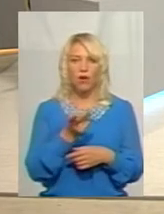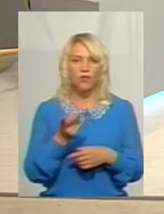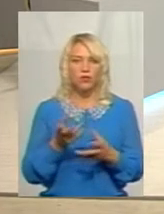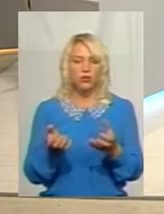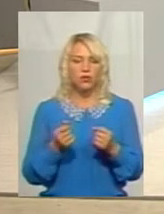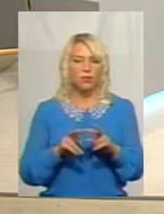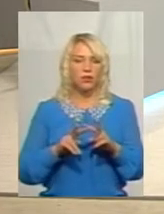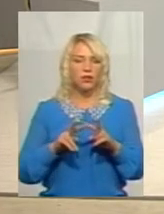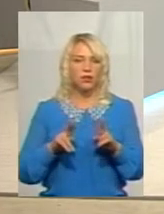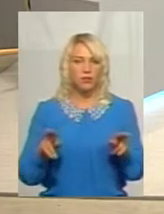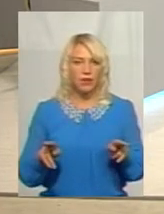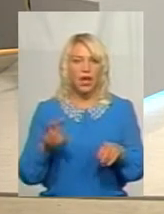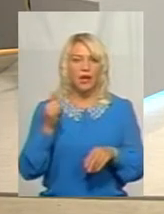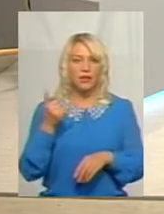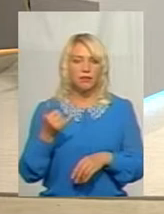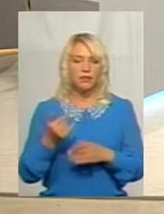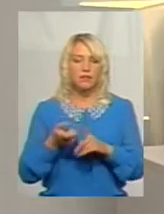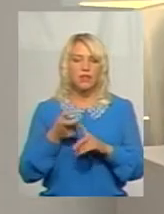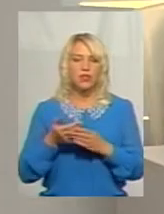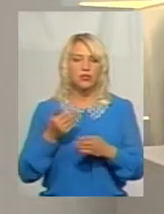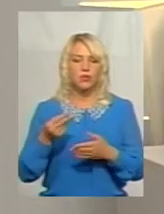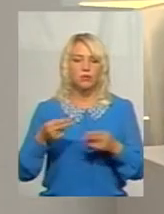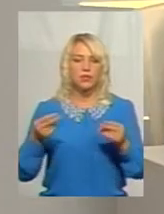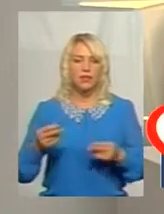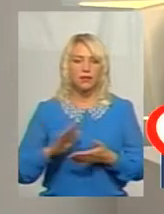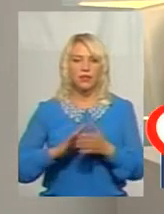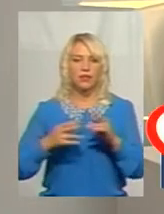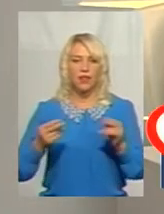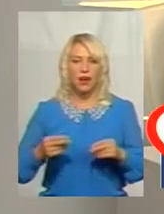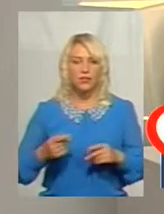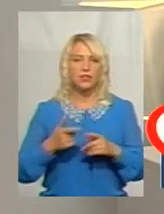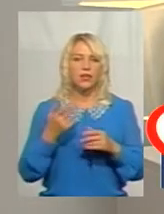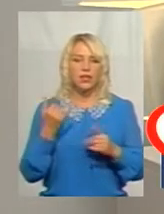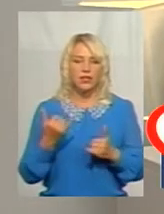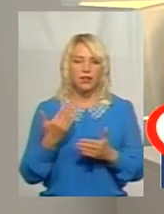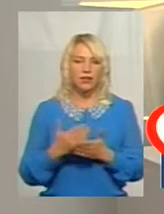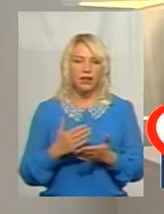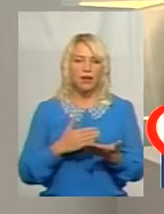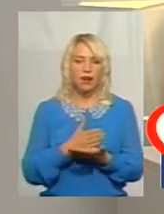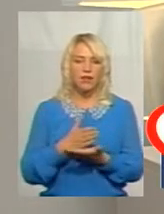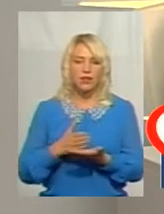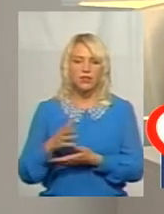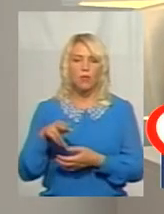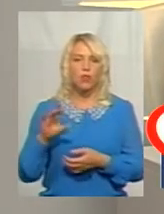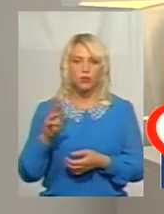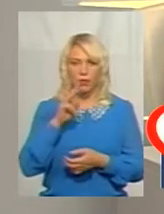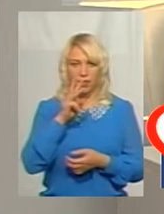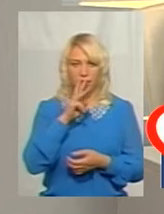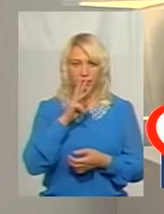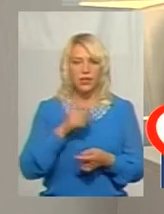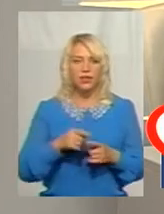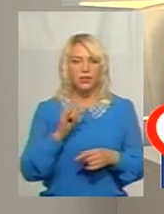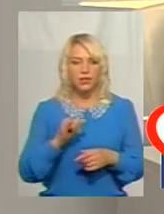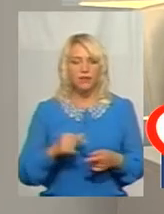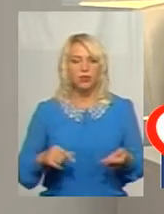ж. Зараз, в залежності від підписання декларації, йде і градація по заробітній платі.